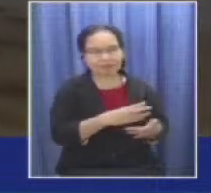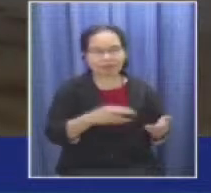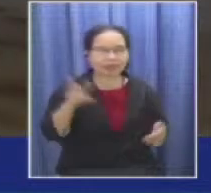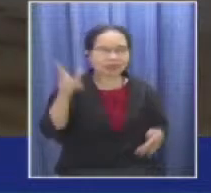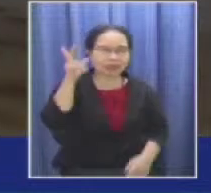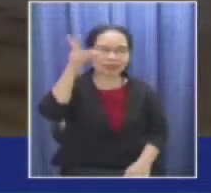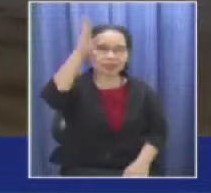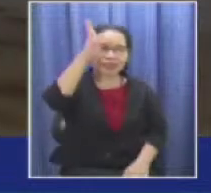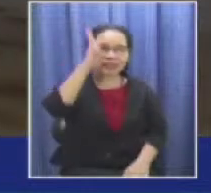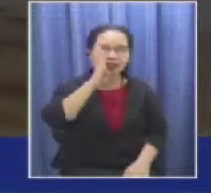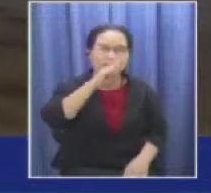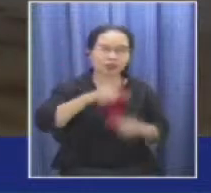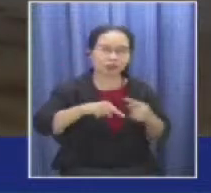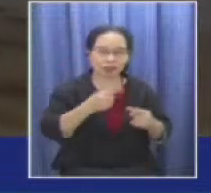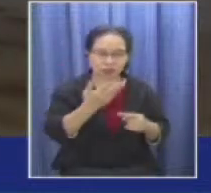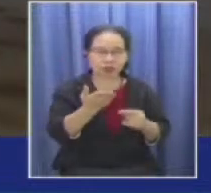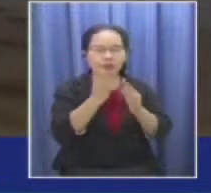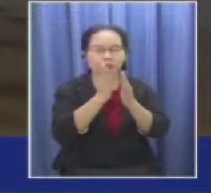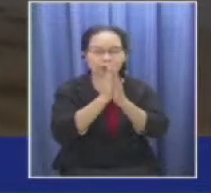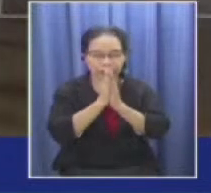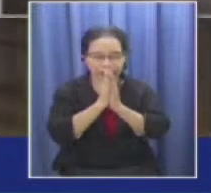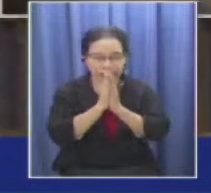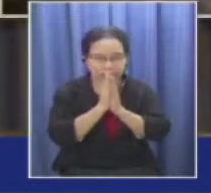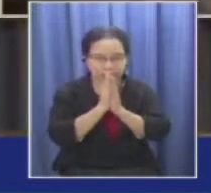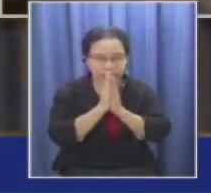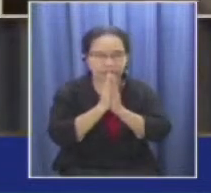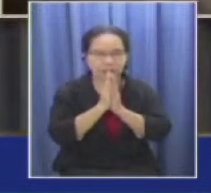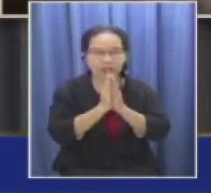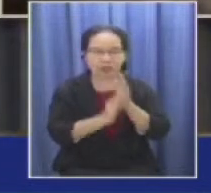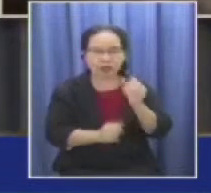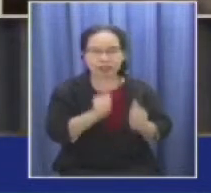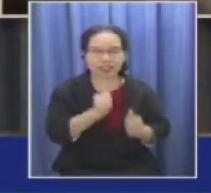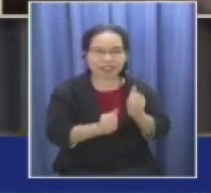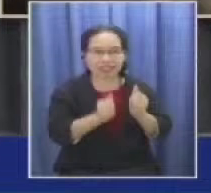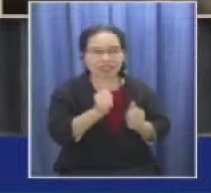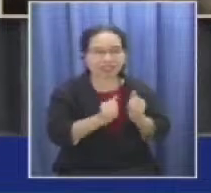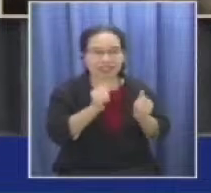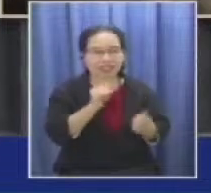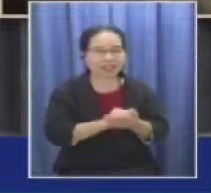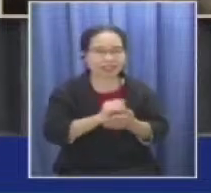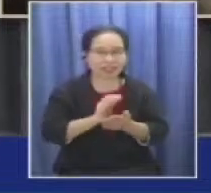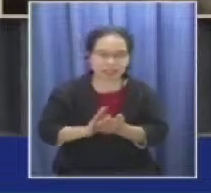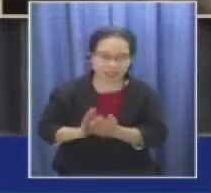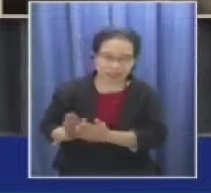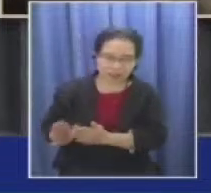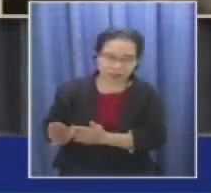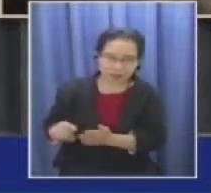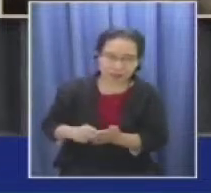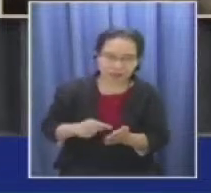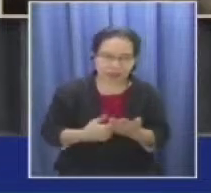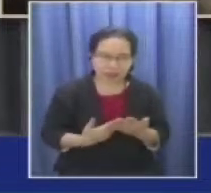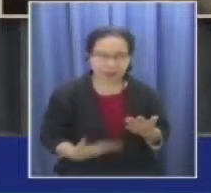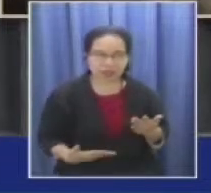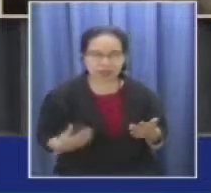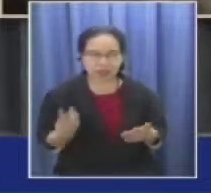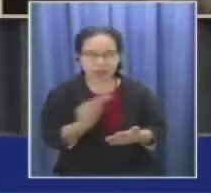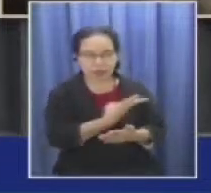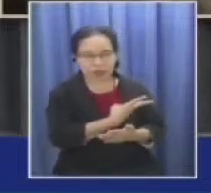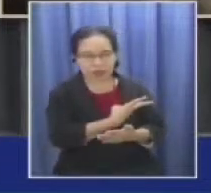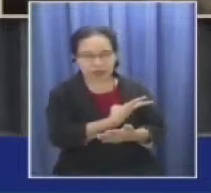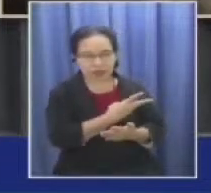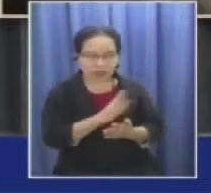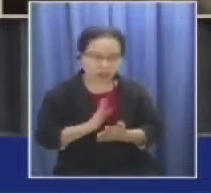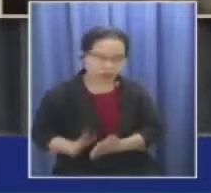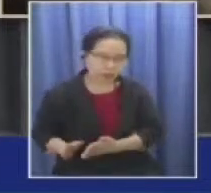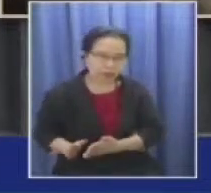wobetwe wo ho efiri saa nneɛma no ho sɛdeɛ ɛbɛyɛ akoma no mu betumi ayɛ kronkron na emu ateɛ na